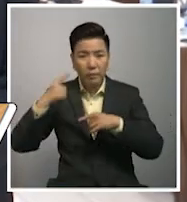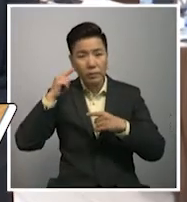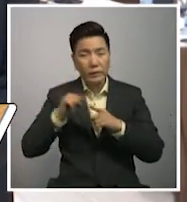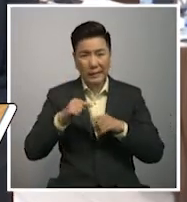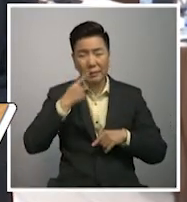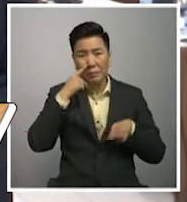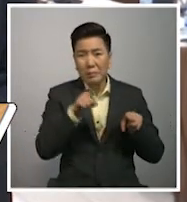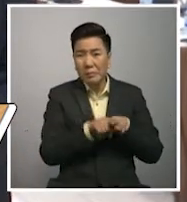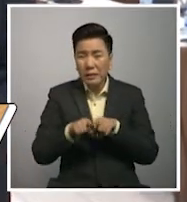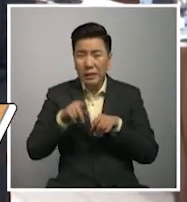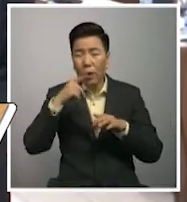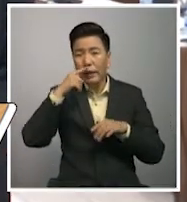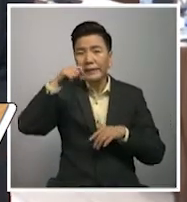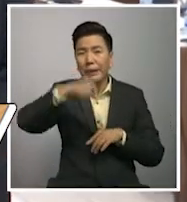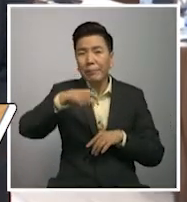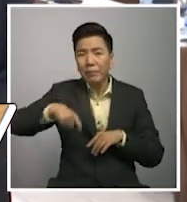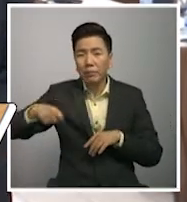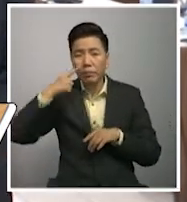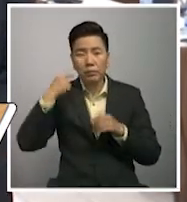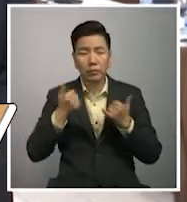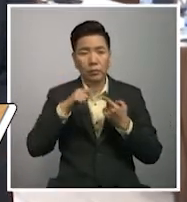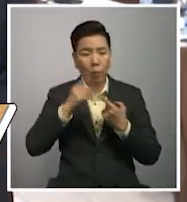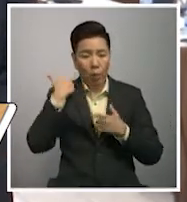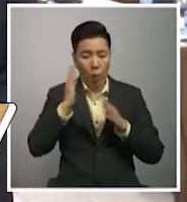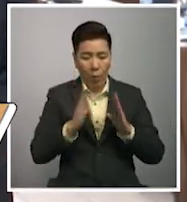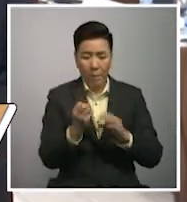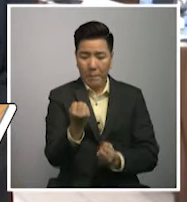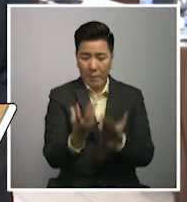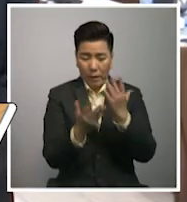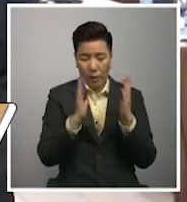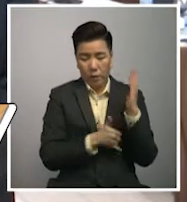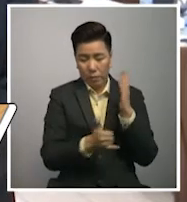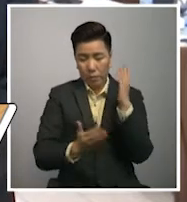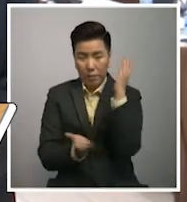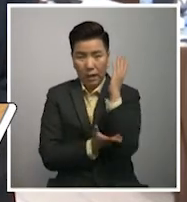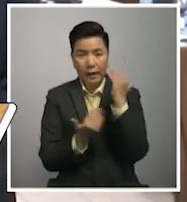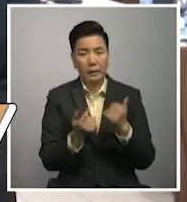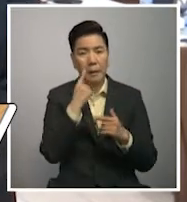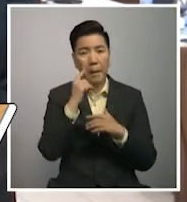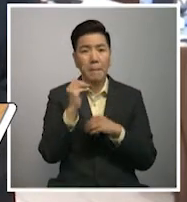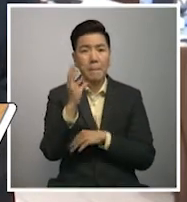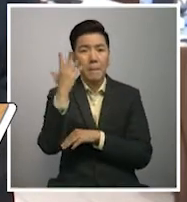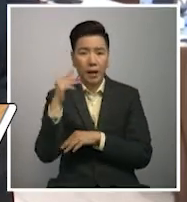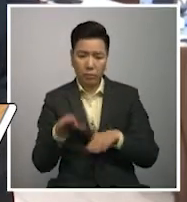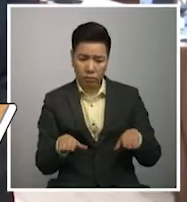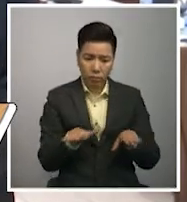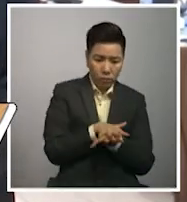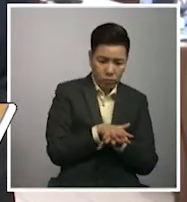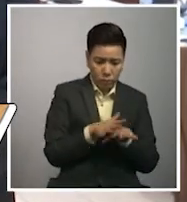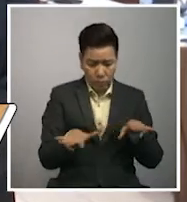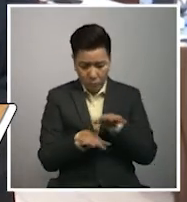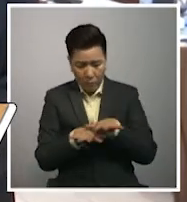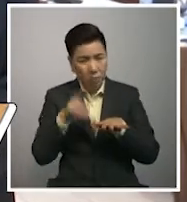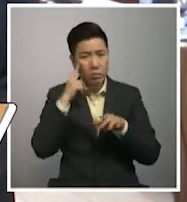อนเมื่อก่อนบอกว่าประชาชนบุกรุกป่าแต่วันนี้ป่าบุกรุกที่ทำ